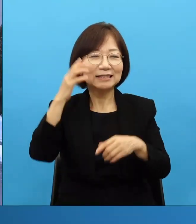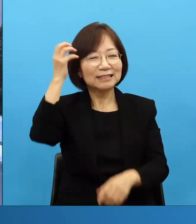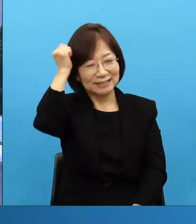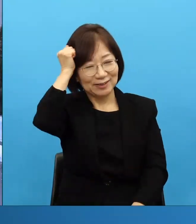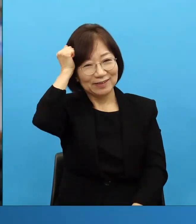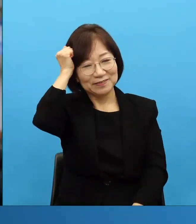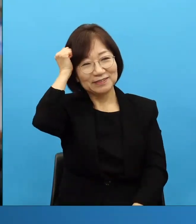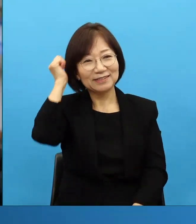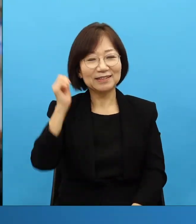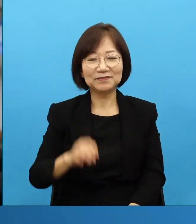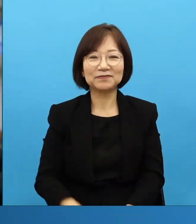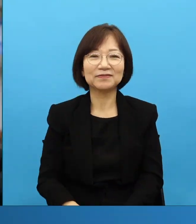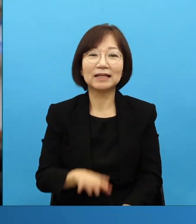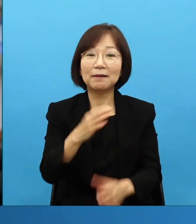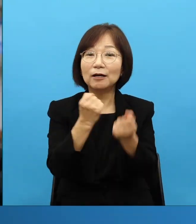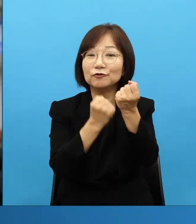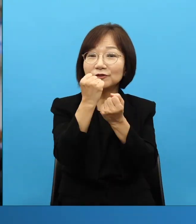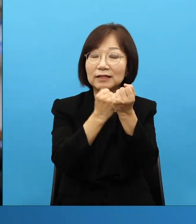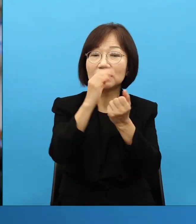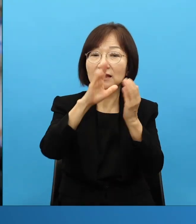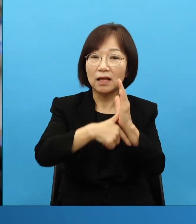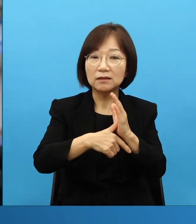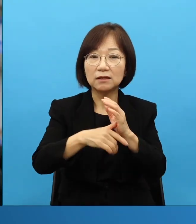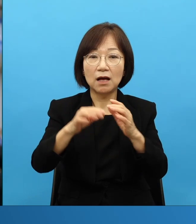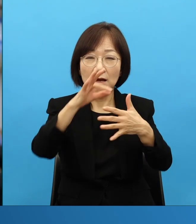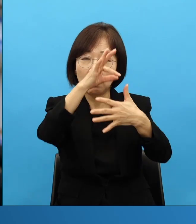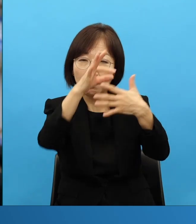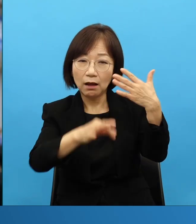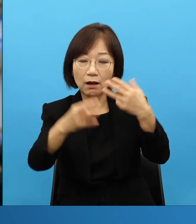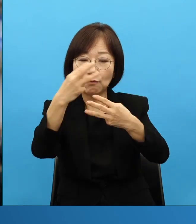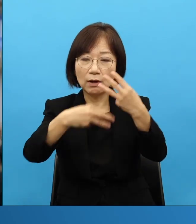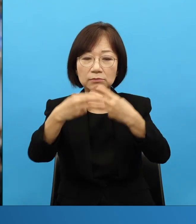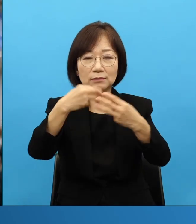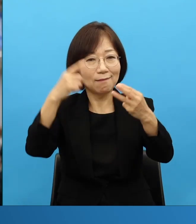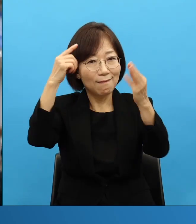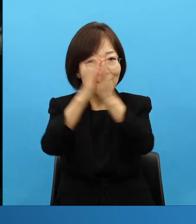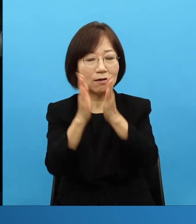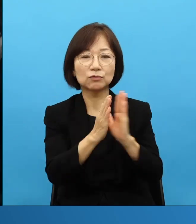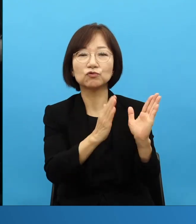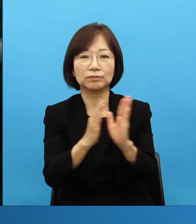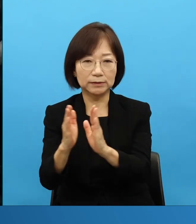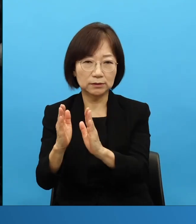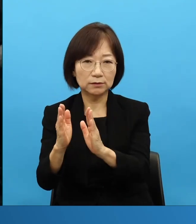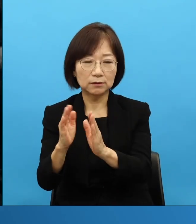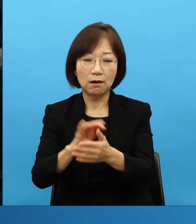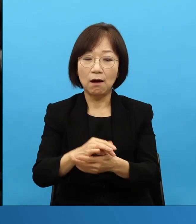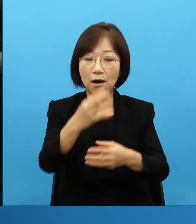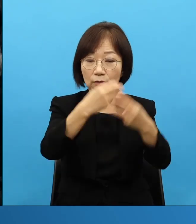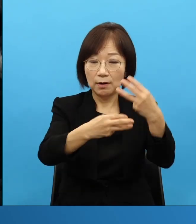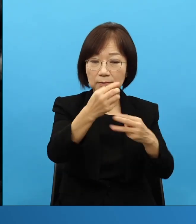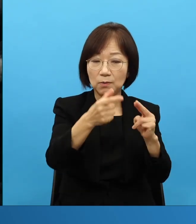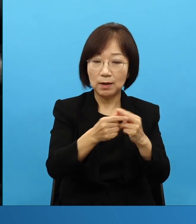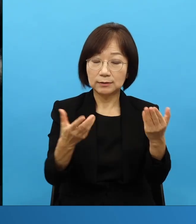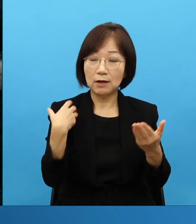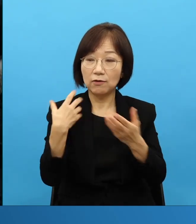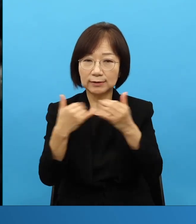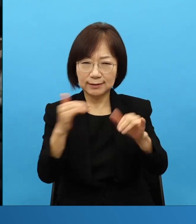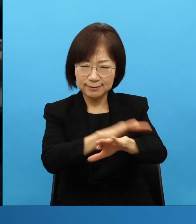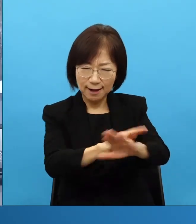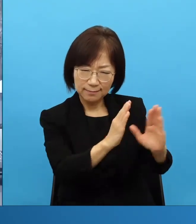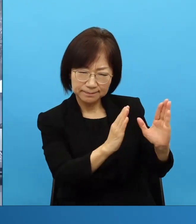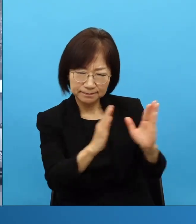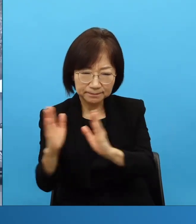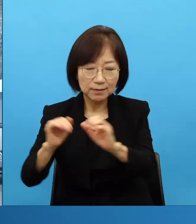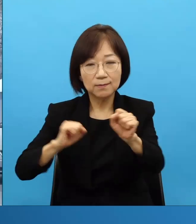이번 새 청소는 모든 순서를 렘넌트들이 준비하고 진행한 렘넌트 주도의 수련회였지만 렘넌트와 사역자들이 질서 정연하게 움직인